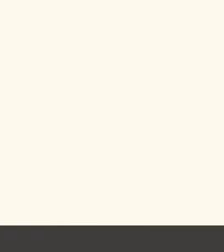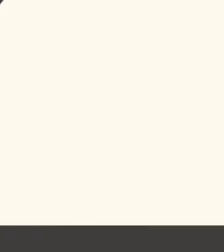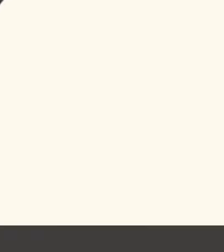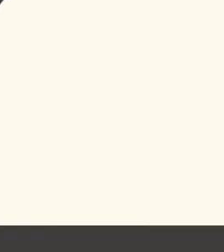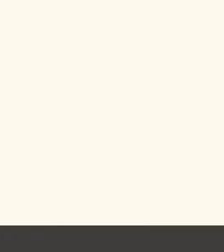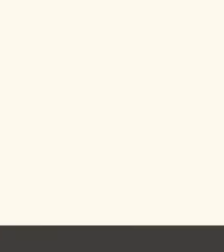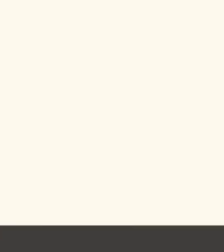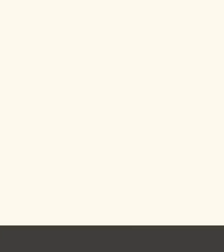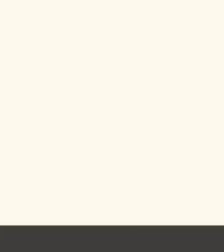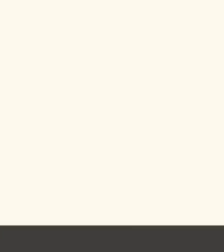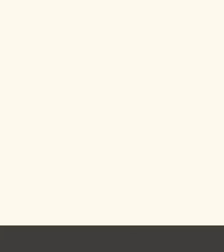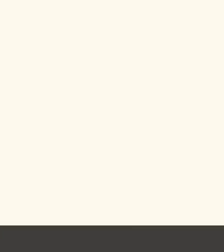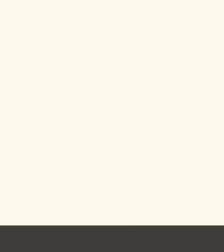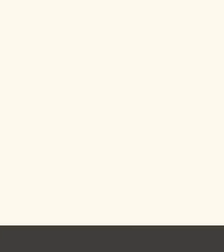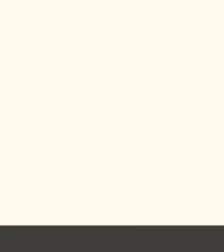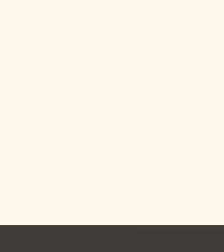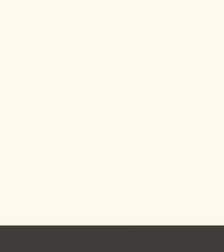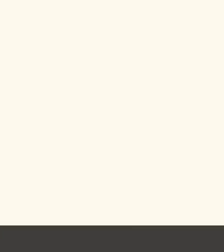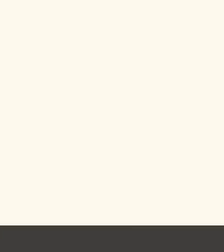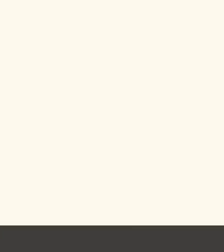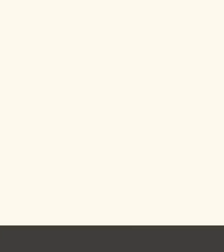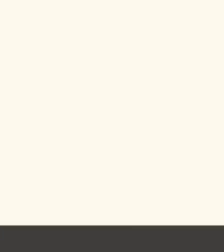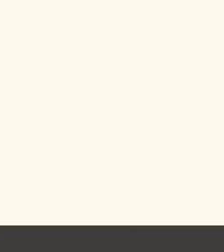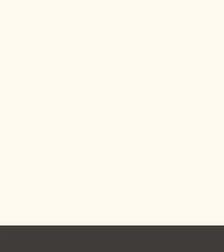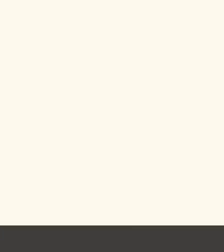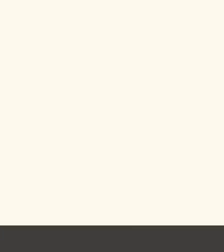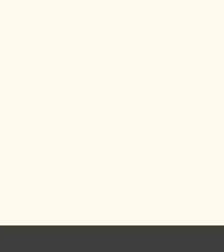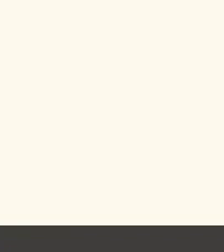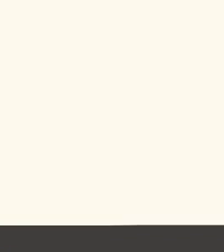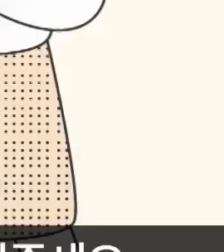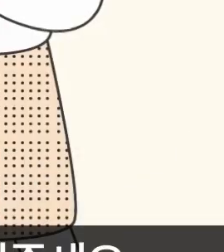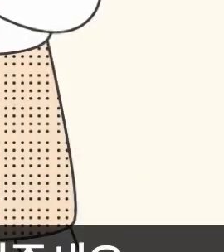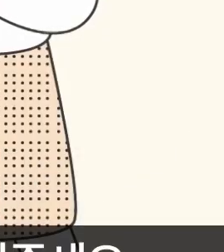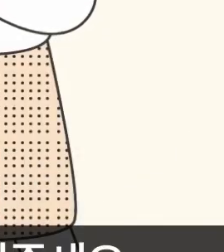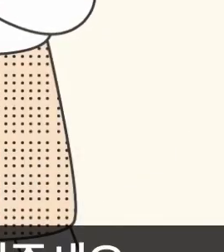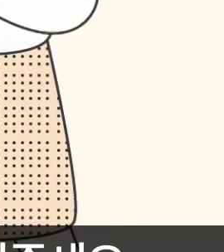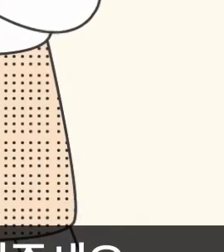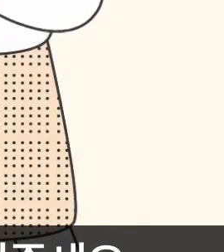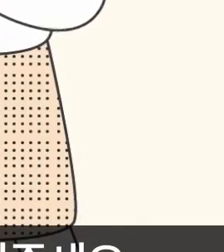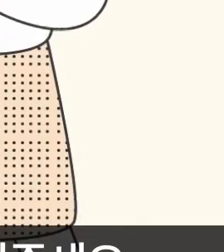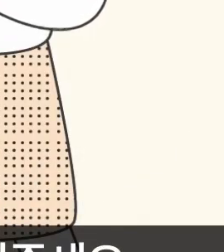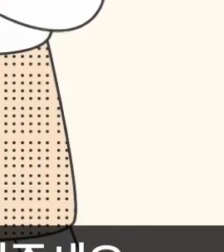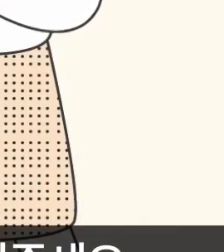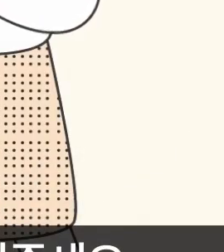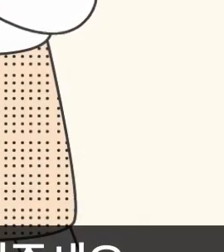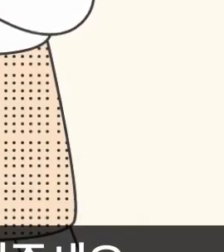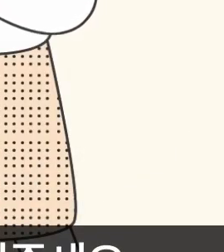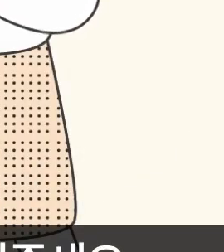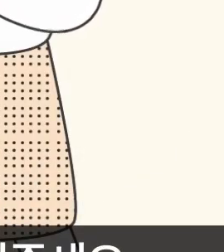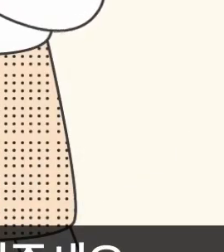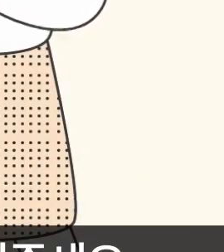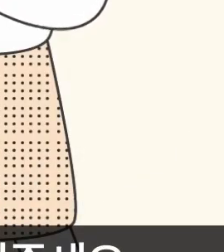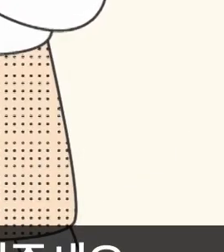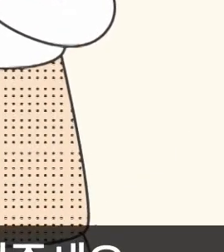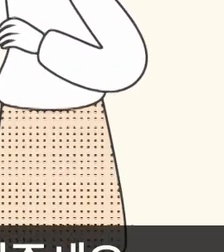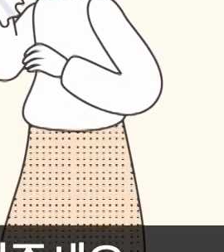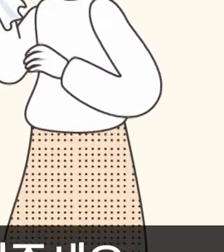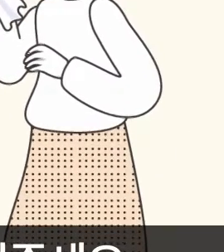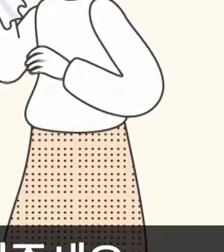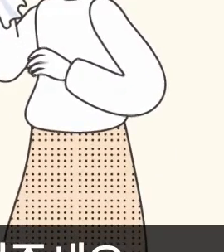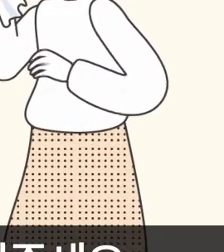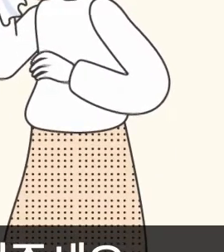기침 등 호흡기 증상이 있다면 마스크를 꼭 착용해 주세요. 지역 선별 진료소 및 의료기관 방문